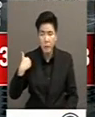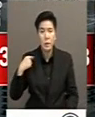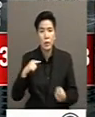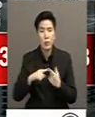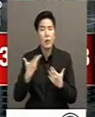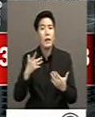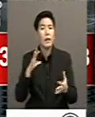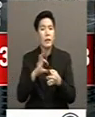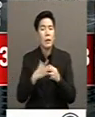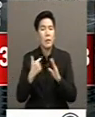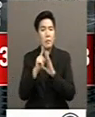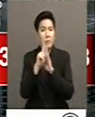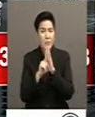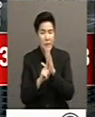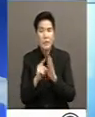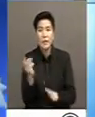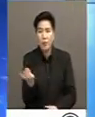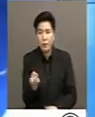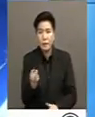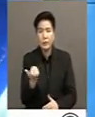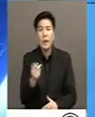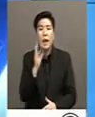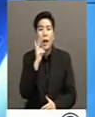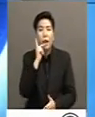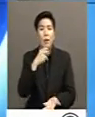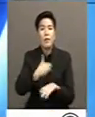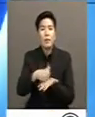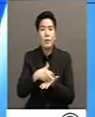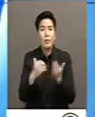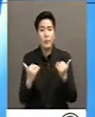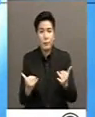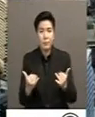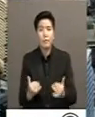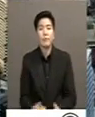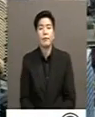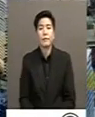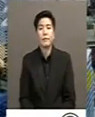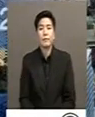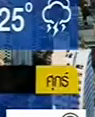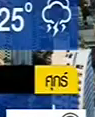ในพื้นที่นั้นลดลงเล็กน้อยนะครับทั้งหมดเป็นดินน้ำลมฟ้าพยากรณ์ช่วงเย็นวันนี้ครับ